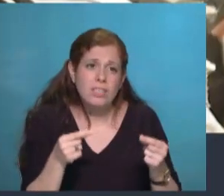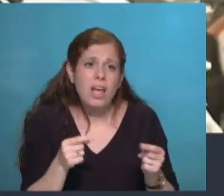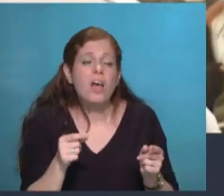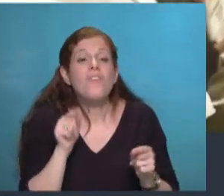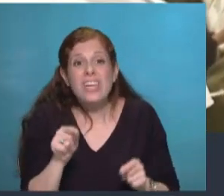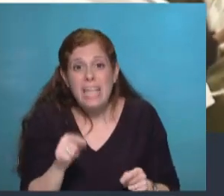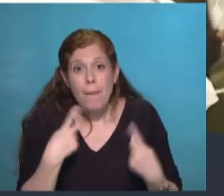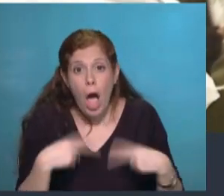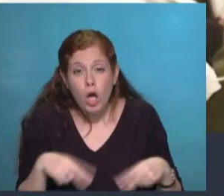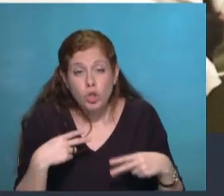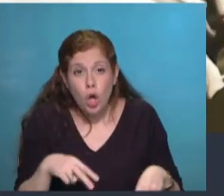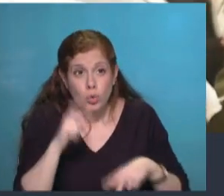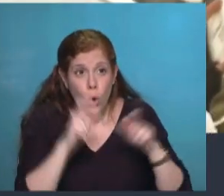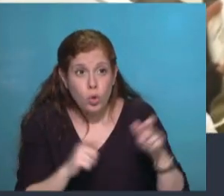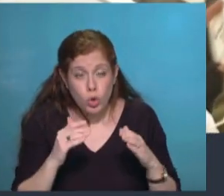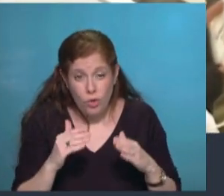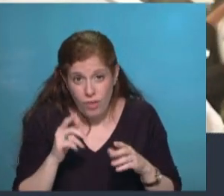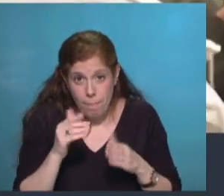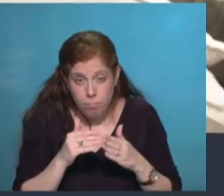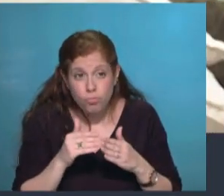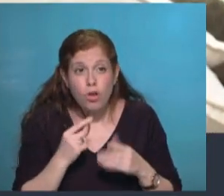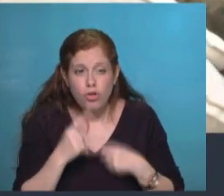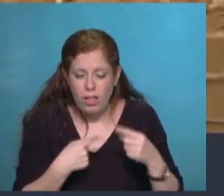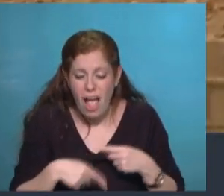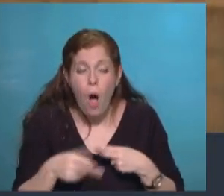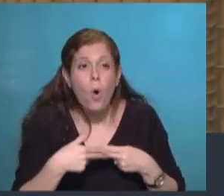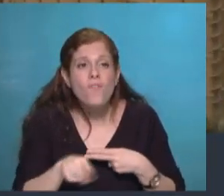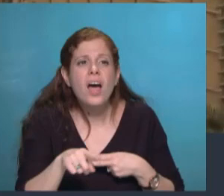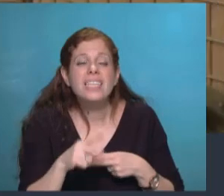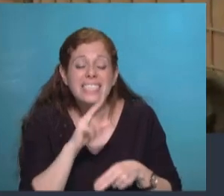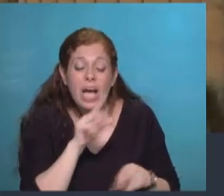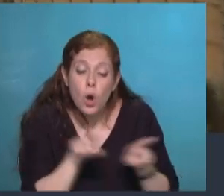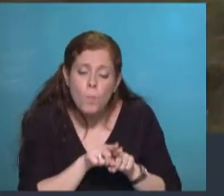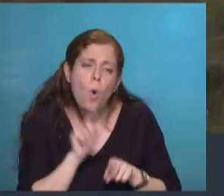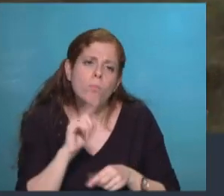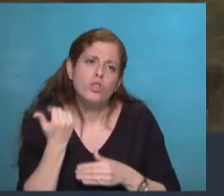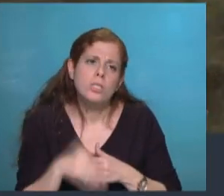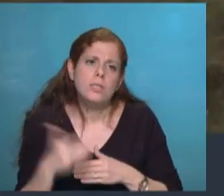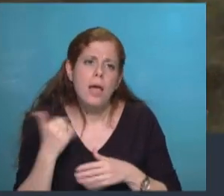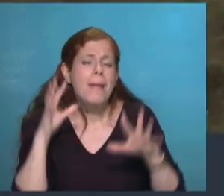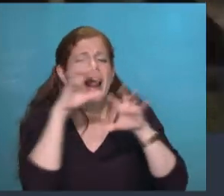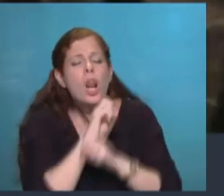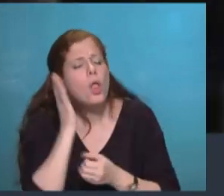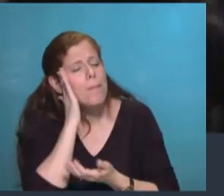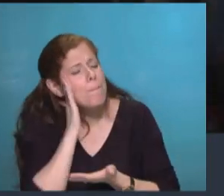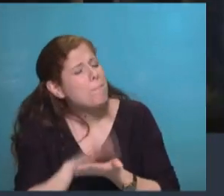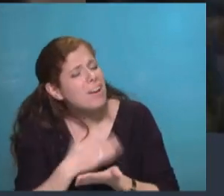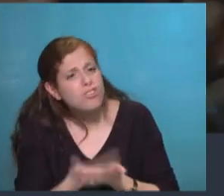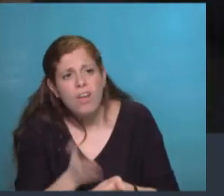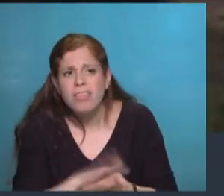של התושבים שהשנה הקרובה תהיה זהה לזו שהסתיימה. לילות בלי שינה, סופי שבוע